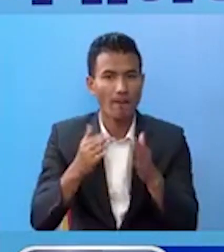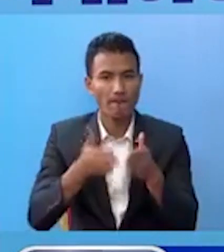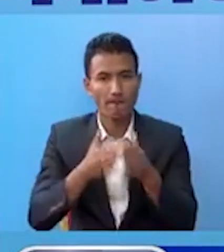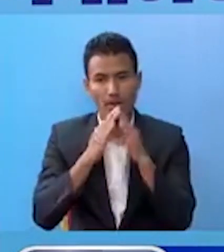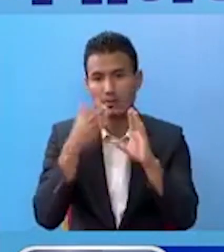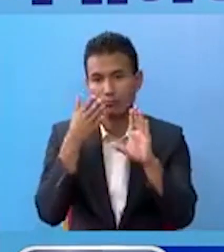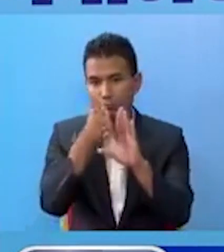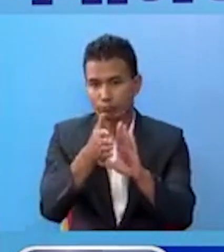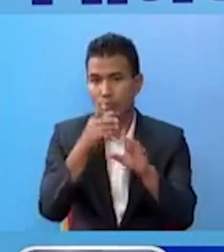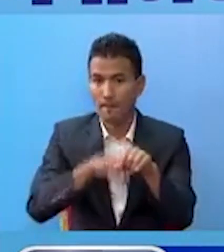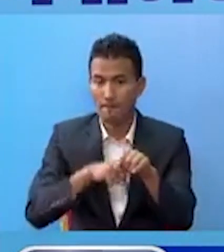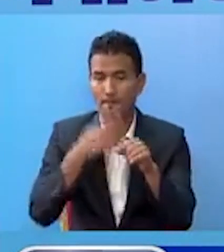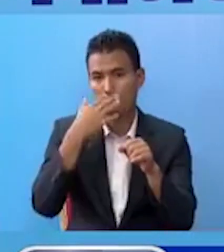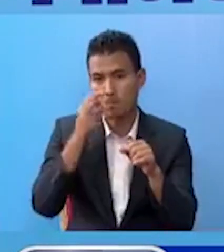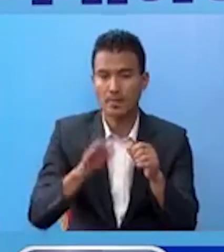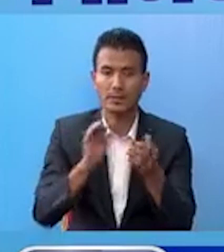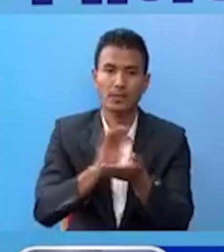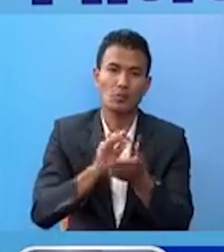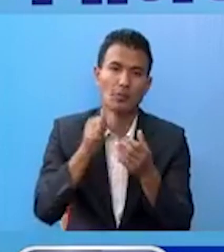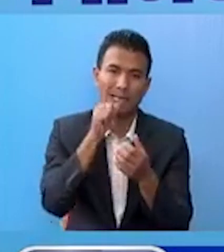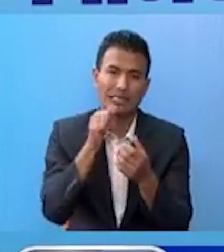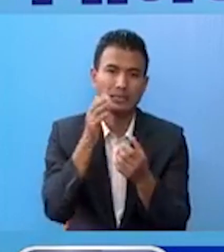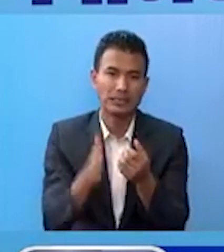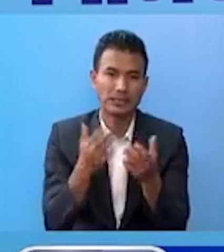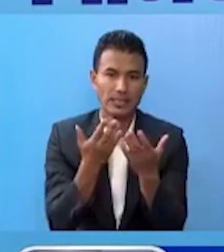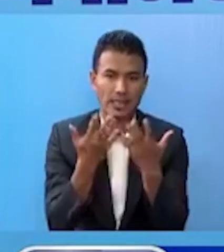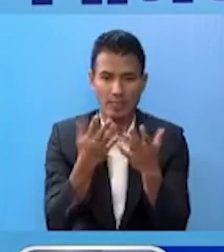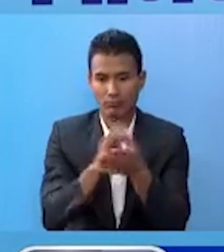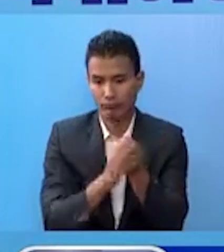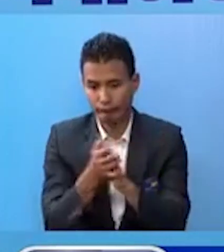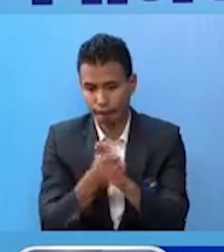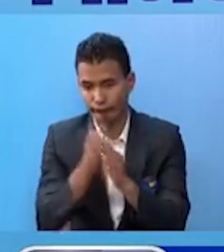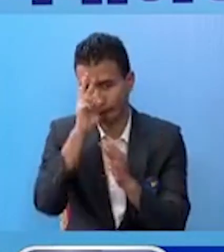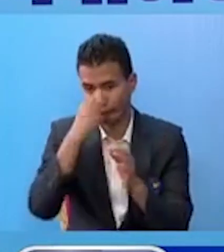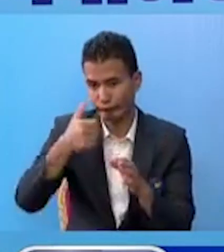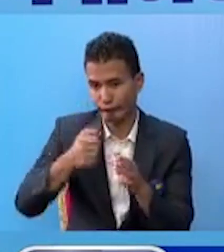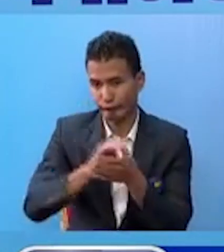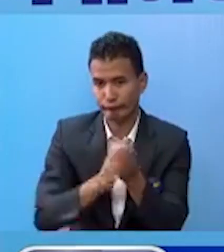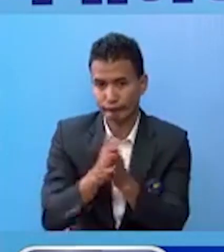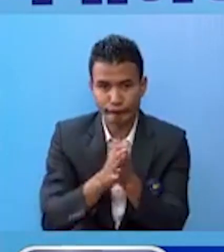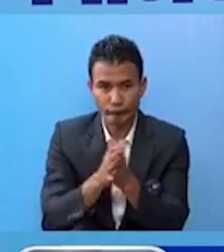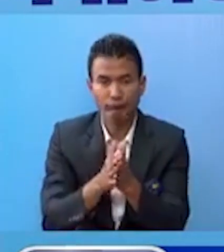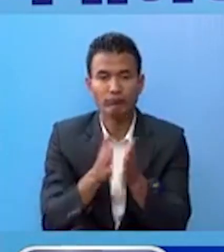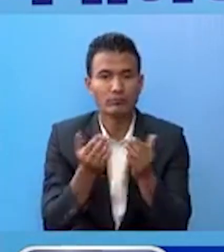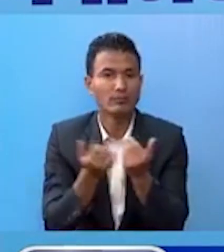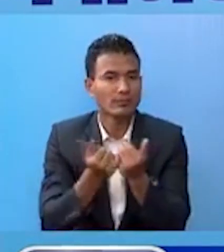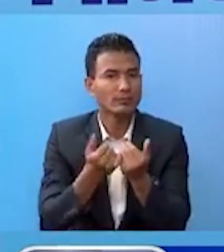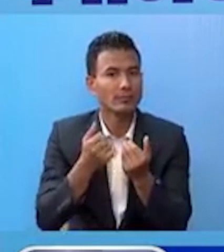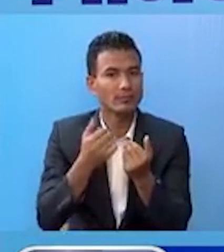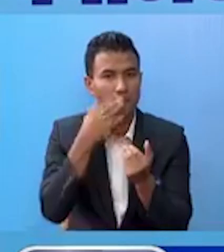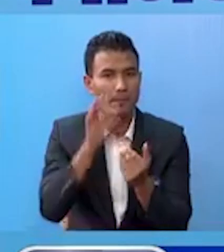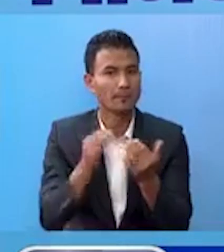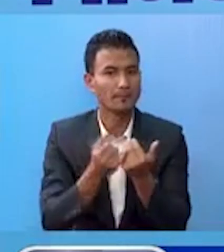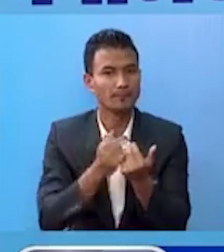प्रवेश गर्दा अनिवार्य रूपले साबुन पानीले हात धोएको वा सेनिटाइजर प्रयोग गरेको